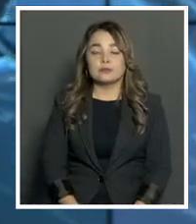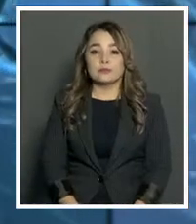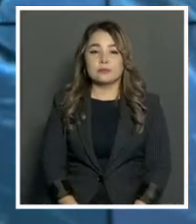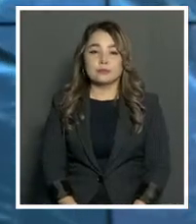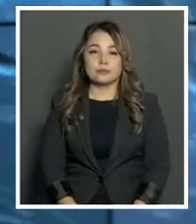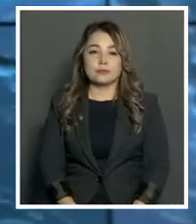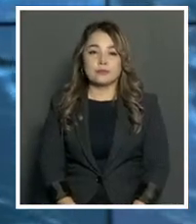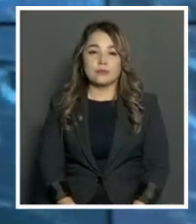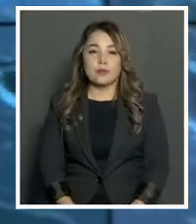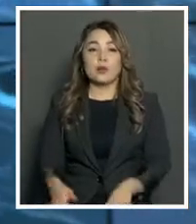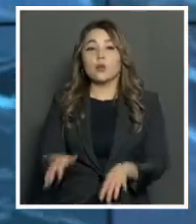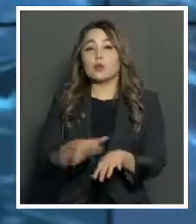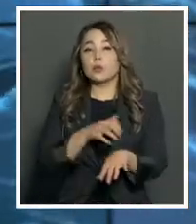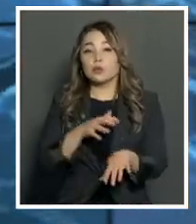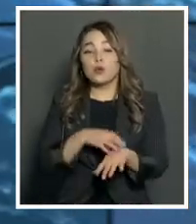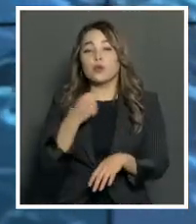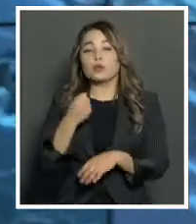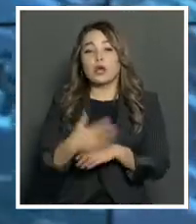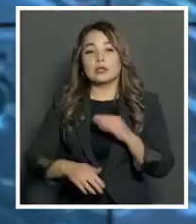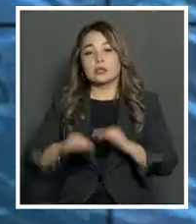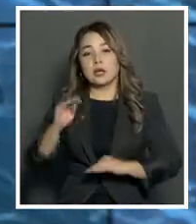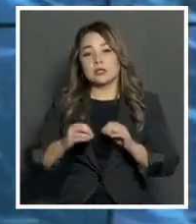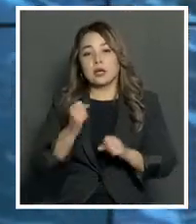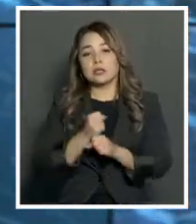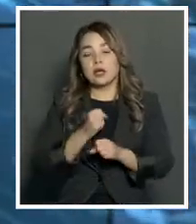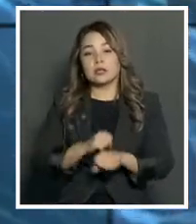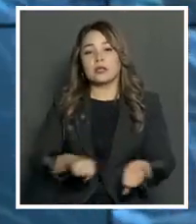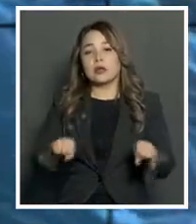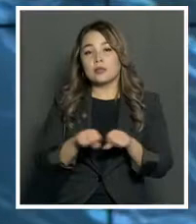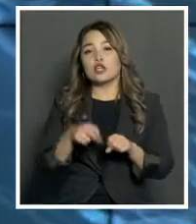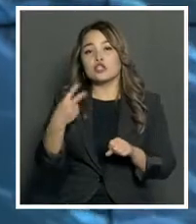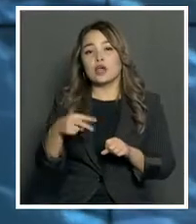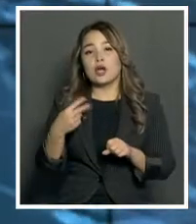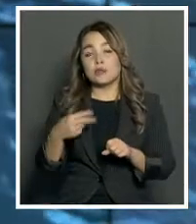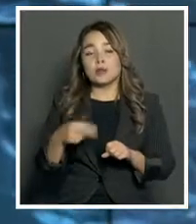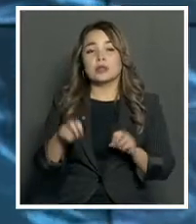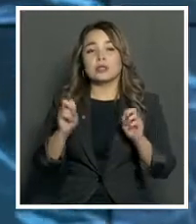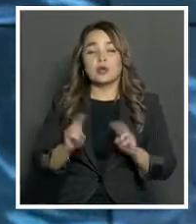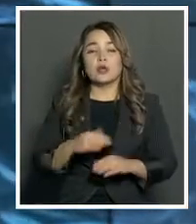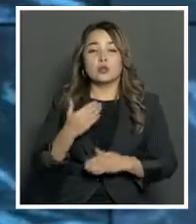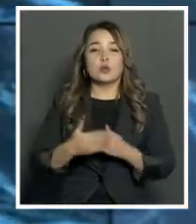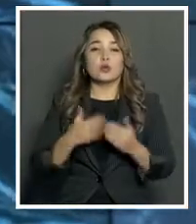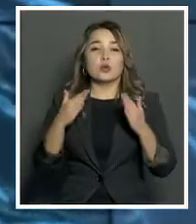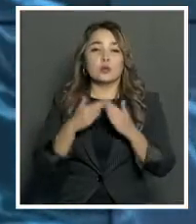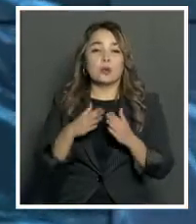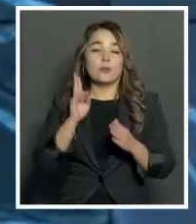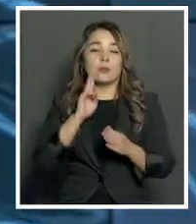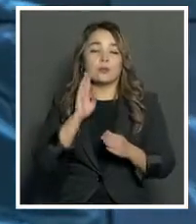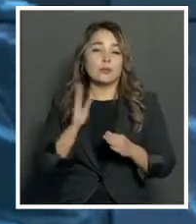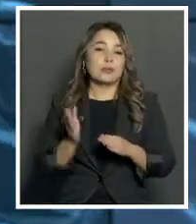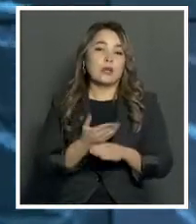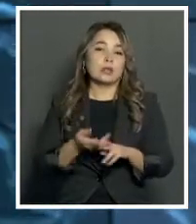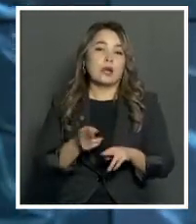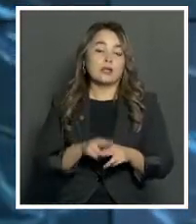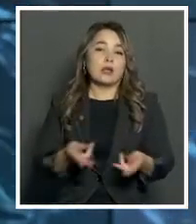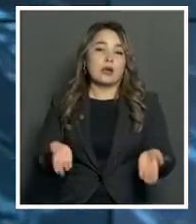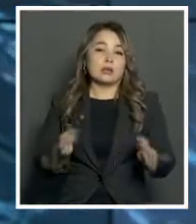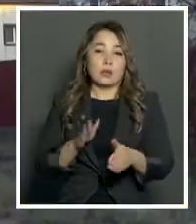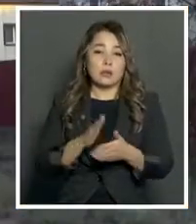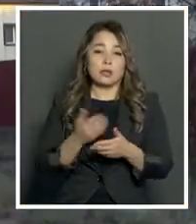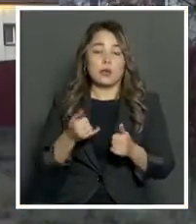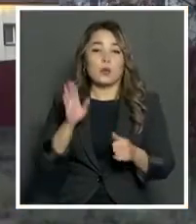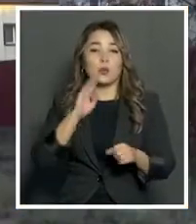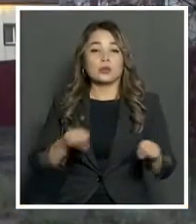Ел жаңалықтары, Көкшетауда орталықтандырылған желіге қосылған 20 шақты үй сусыз отыр. Тұрғындар қомақты қаржы төлеп, су